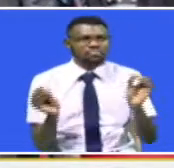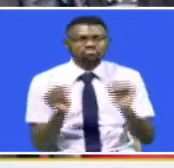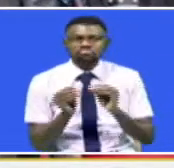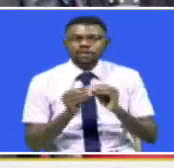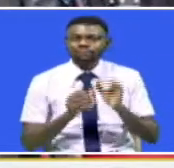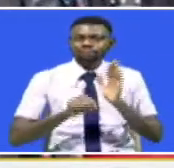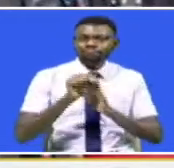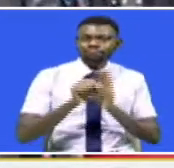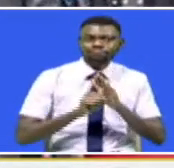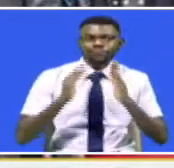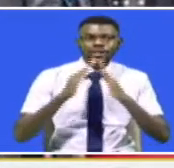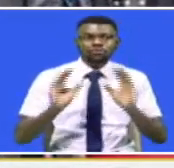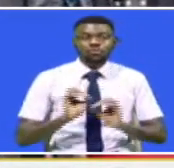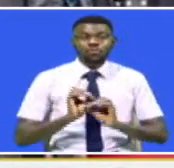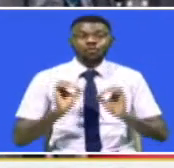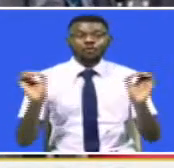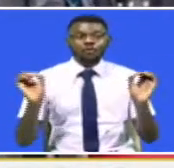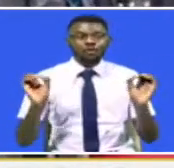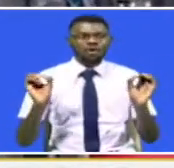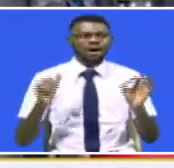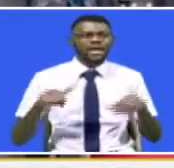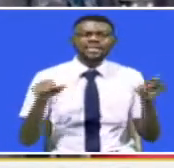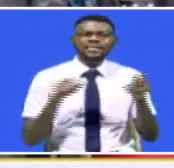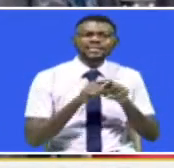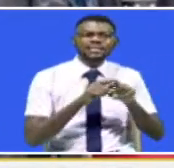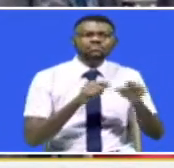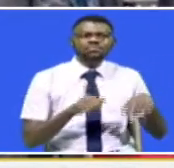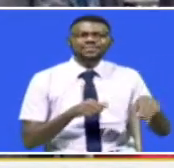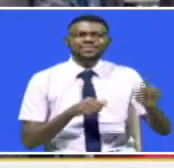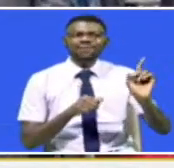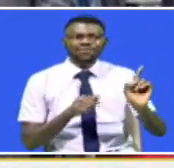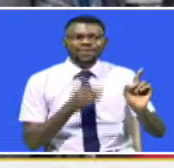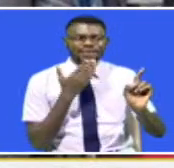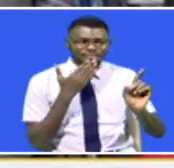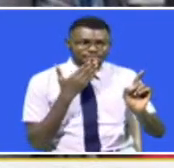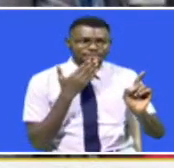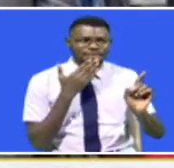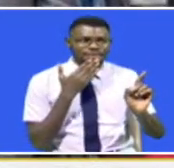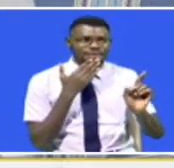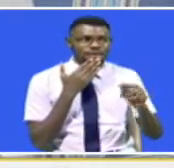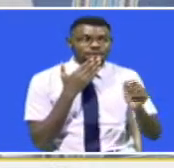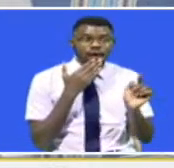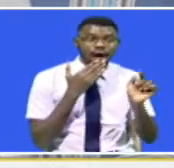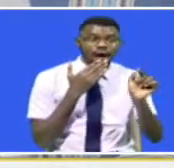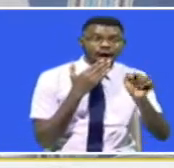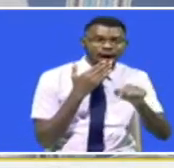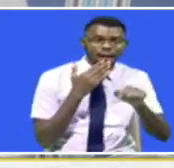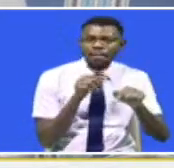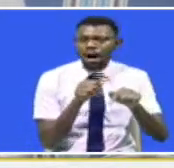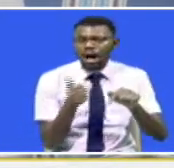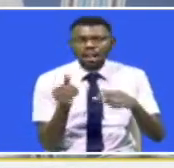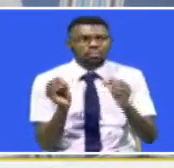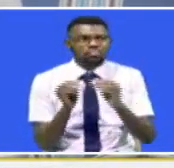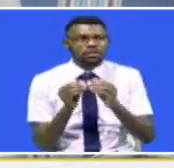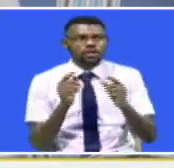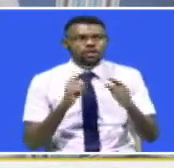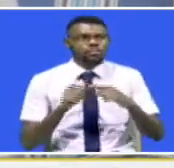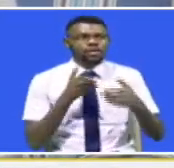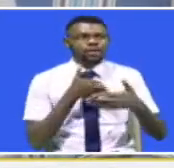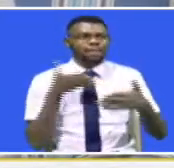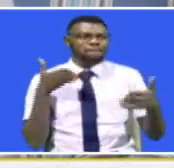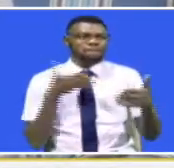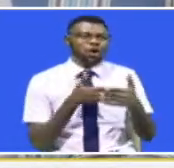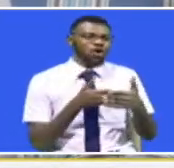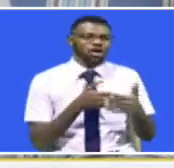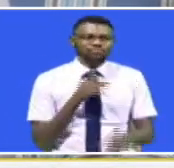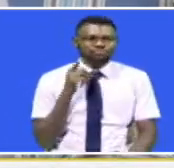ikuluni kukijiri saa chache baada ya madai kuibuka kwamba alizuiliwa kuhudhuria mkutano mwingine na balozi Catherine